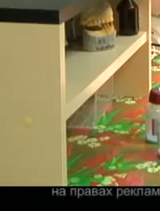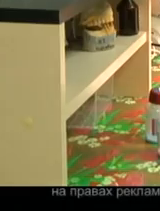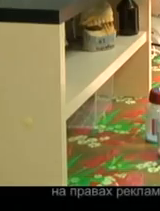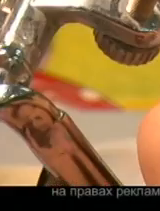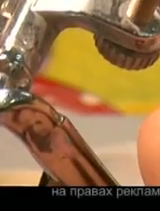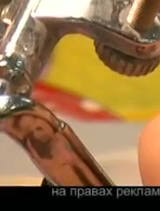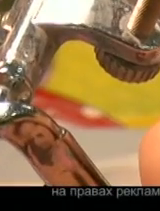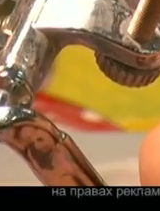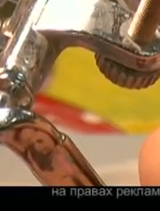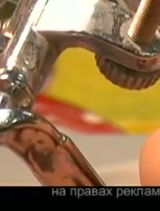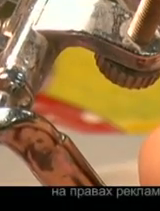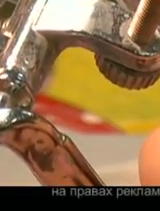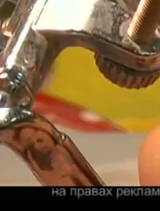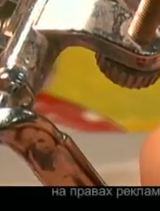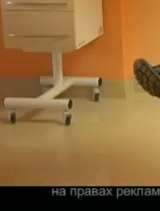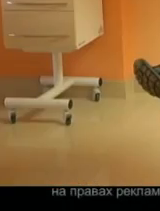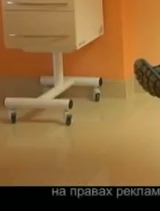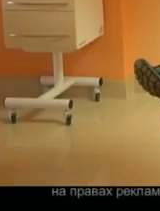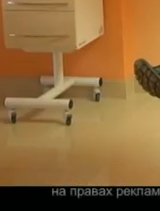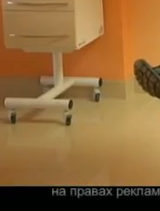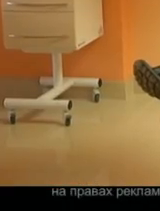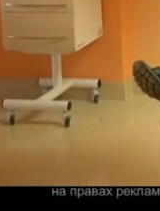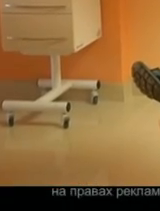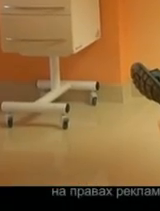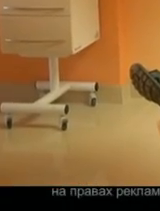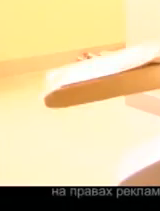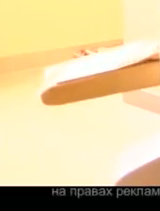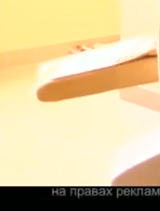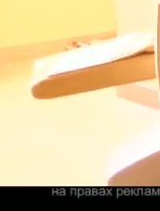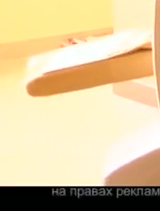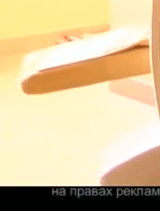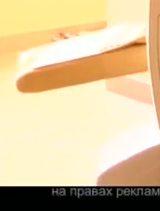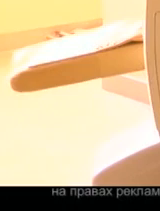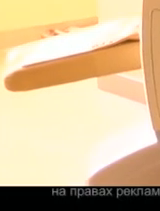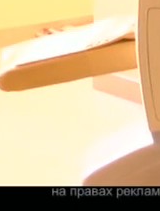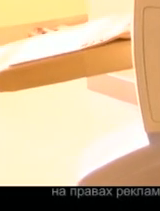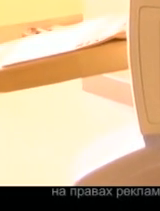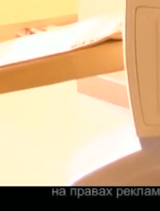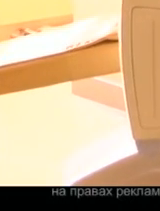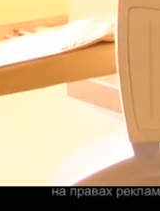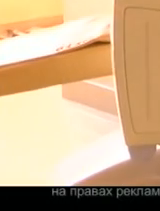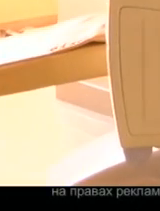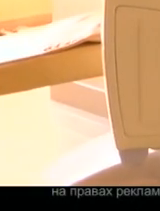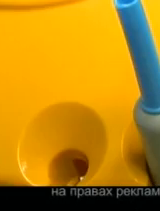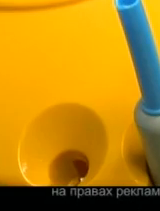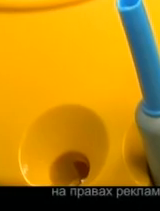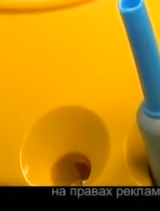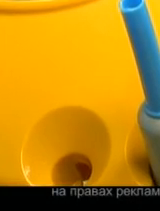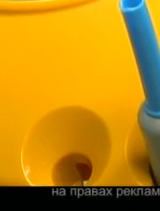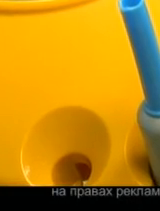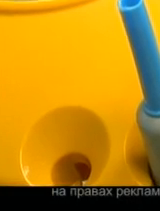усі види стоматологічних послуг. Лікарі зі стажем роботи не менше п'яти років. Власна лабораторія, новітні інструменти та матеріали,